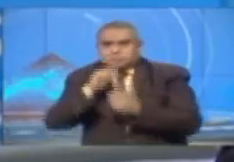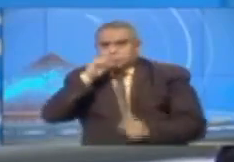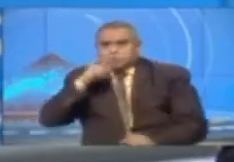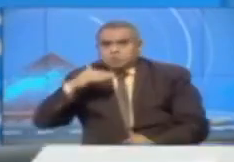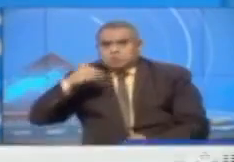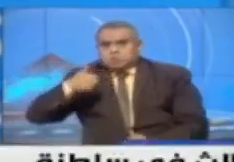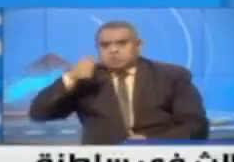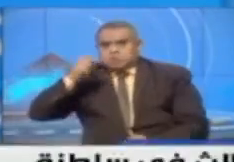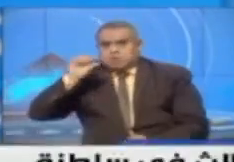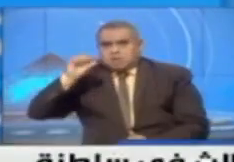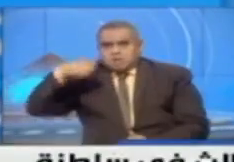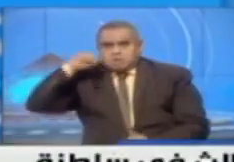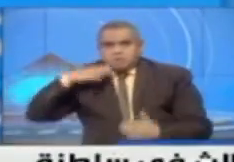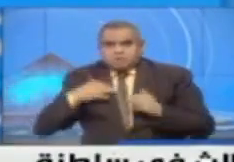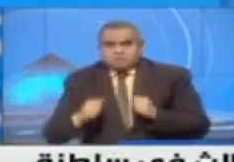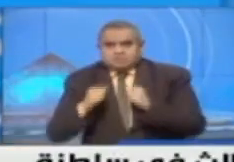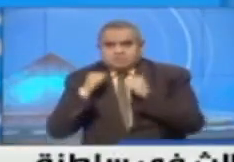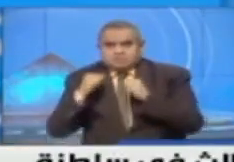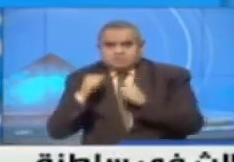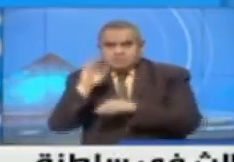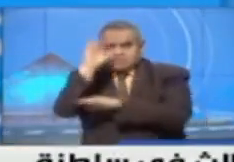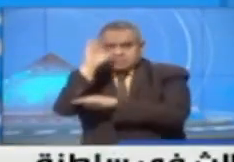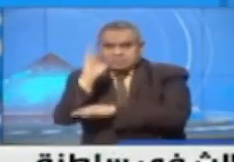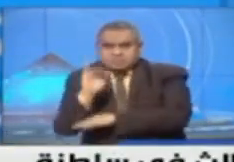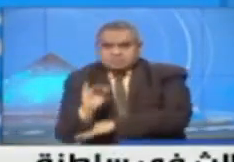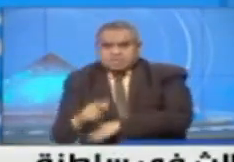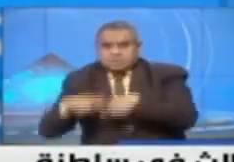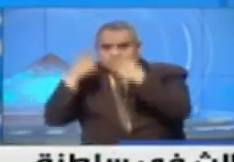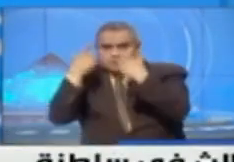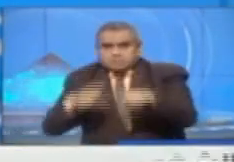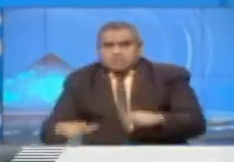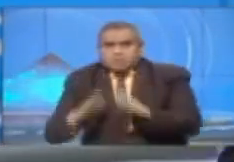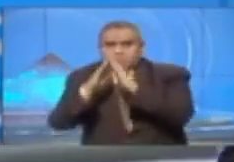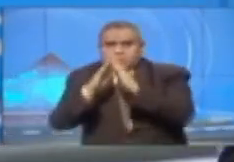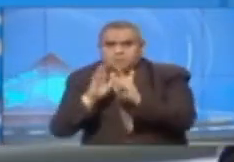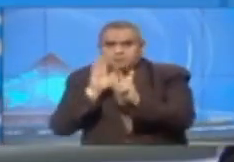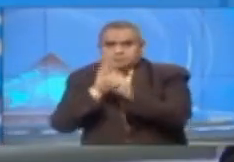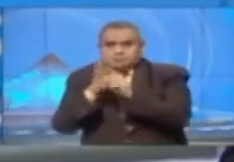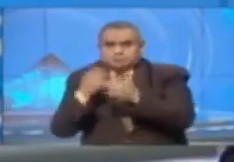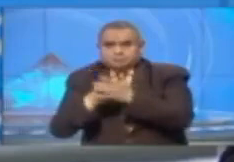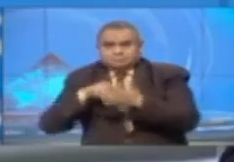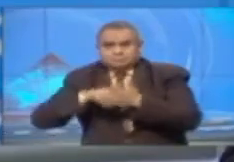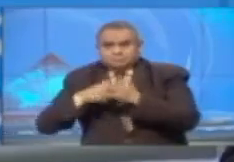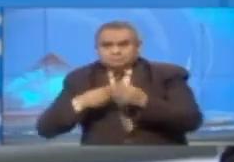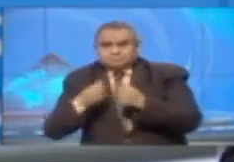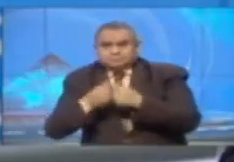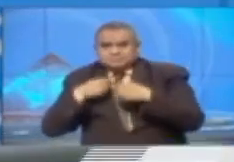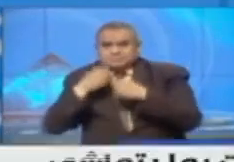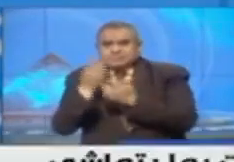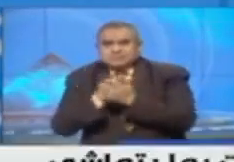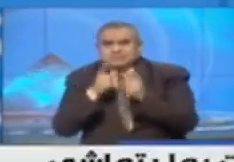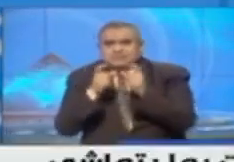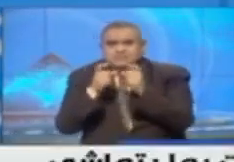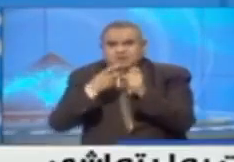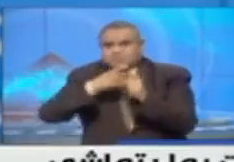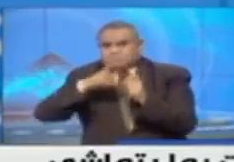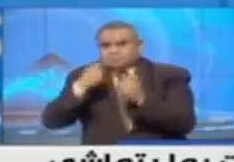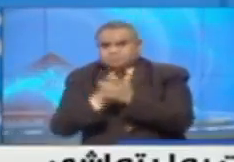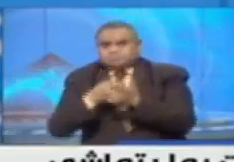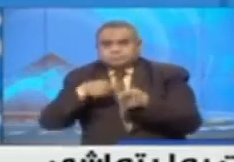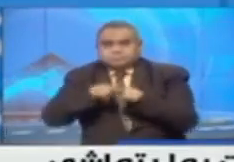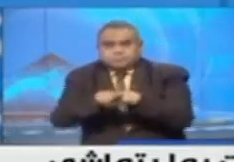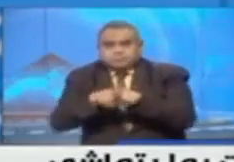الغفار وزير الصحة والسكان دعم الدولة المصرية للجهود الرامية إلى مكافحة مضادات الميكروبات بما يتماشى